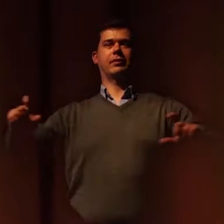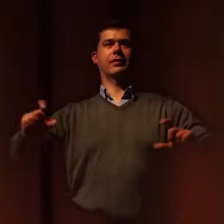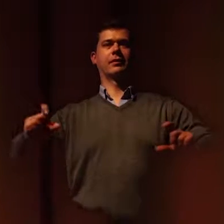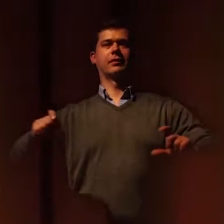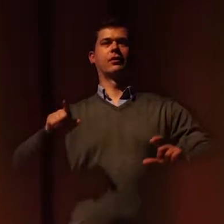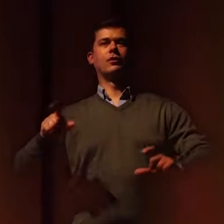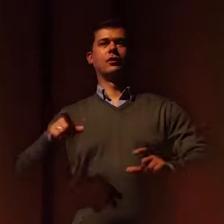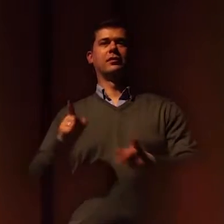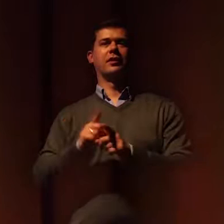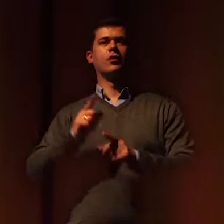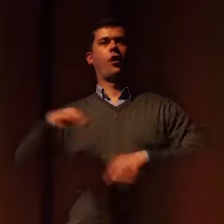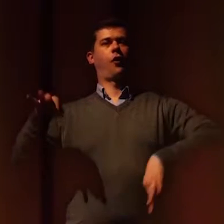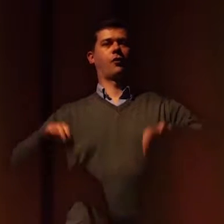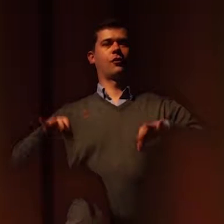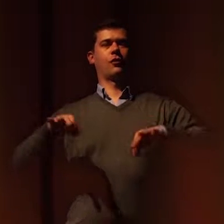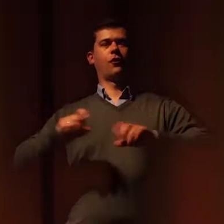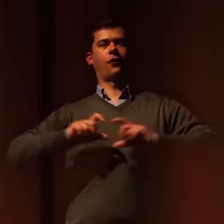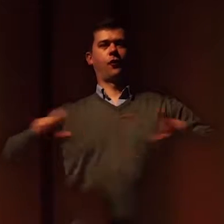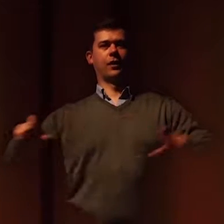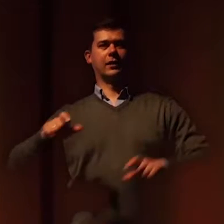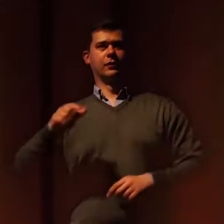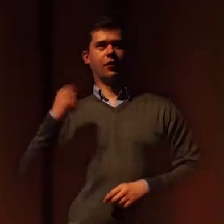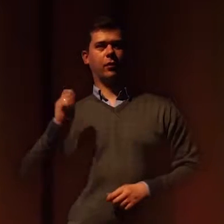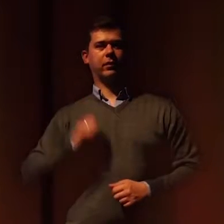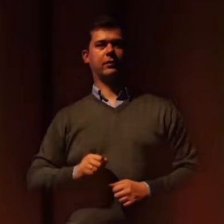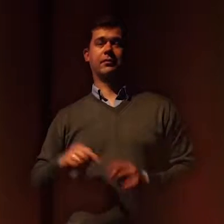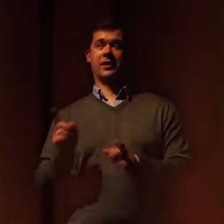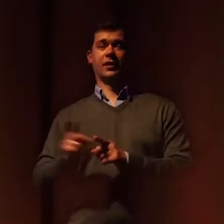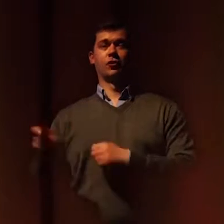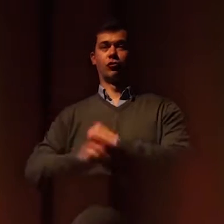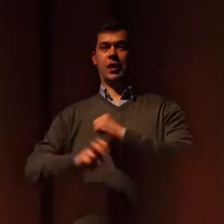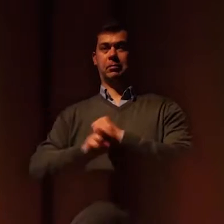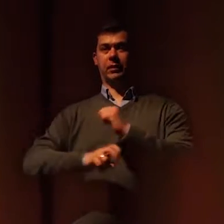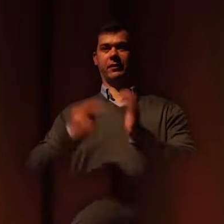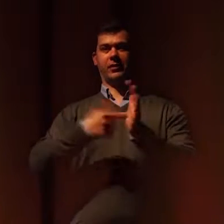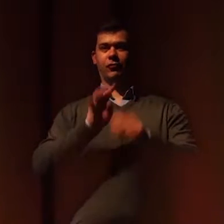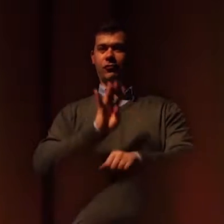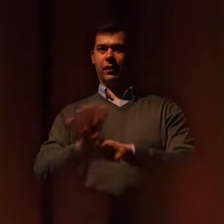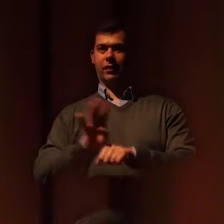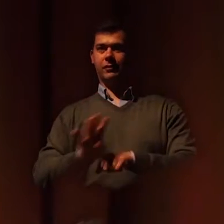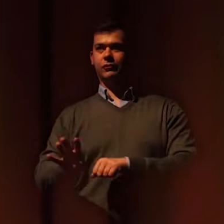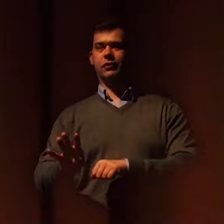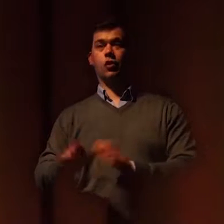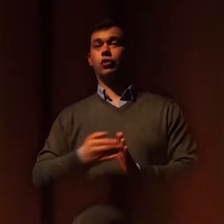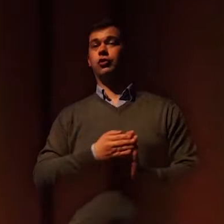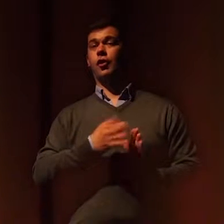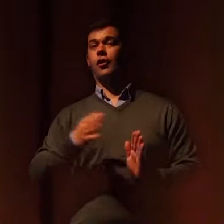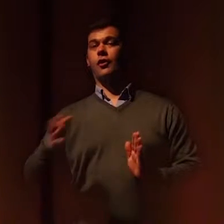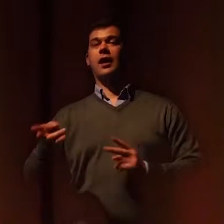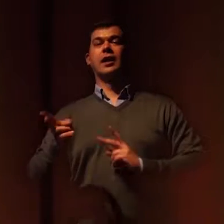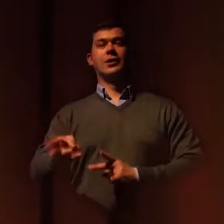cieni Kobiet i od sierpnia 2014 roku do uwaga